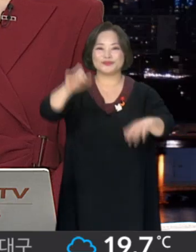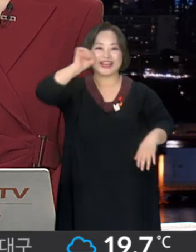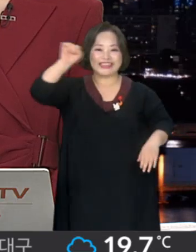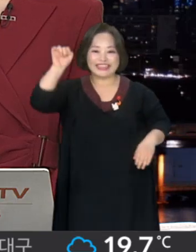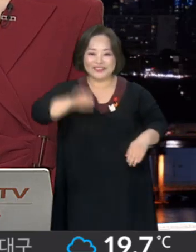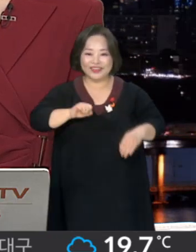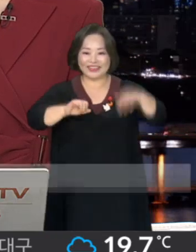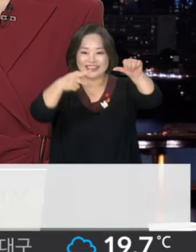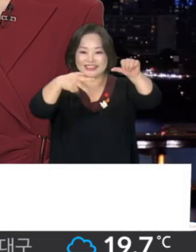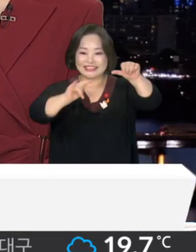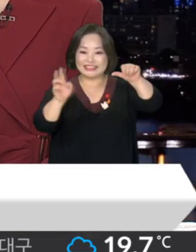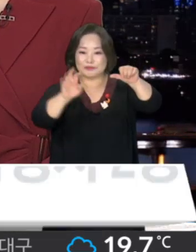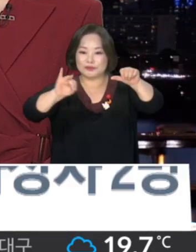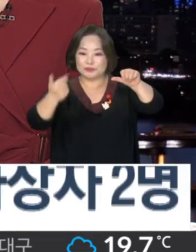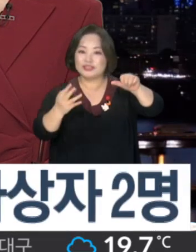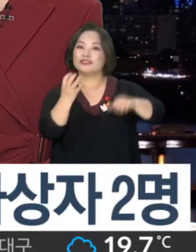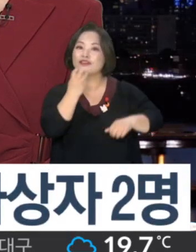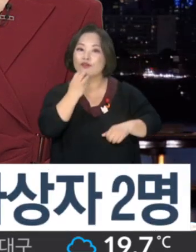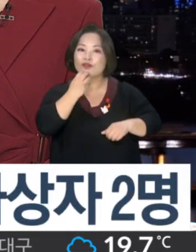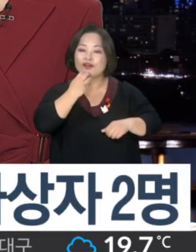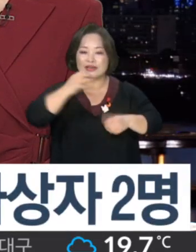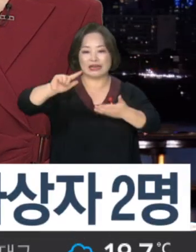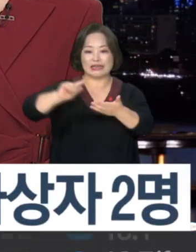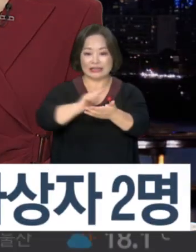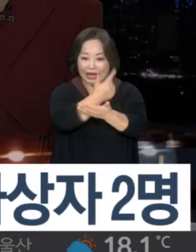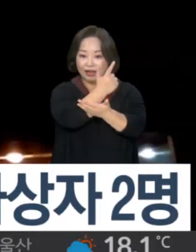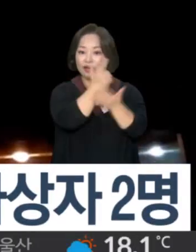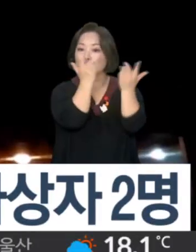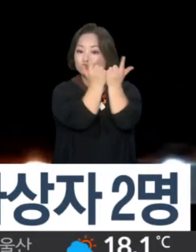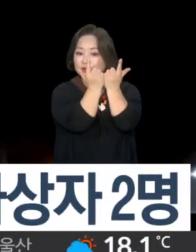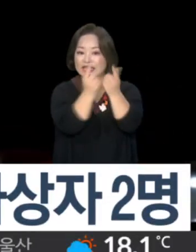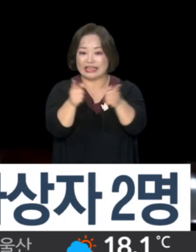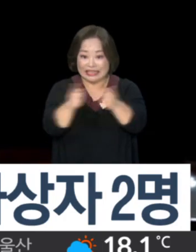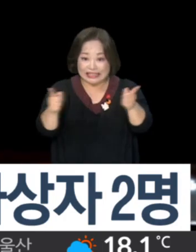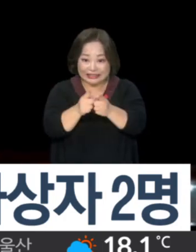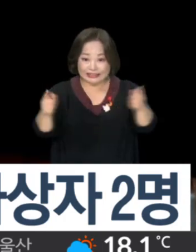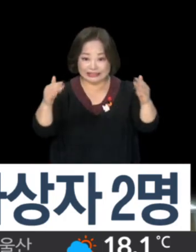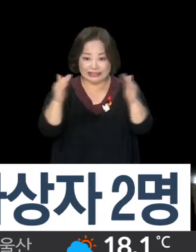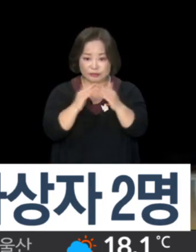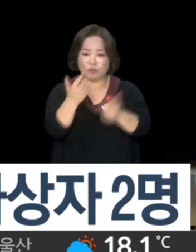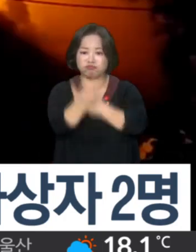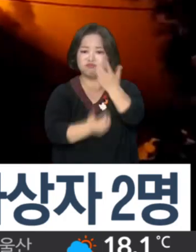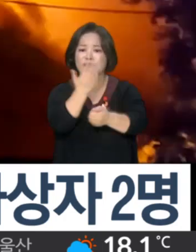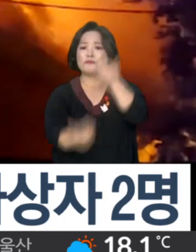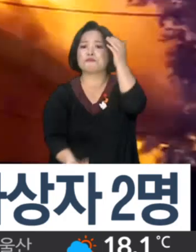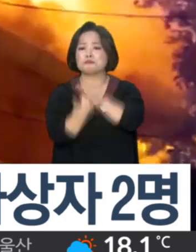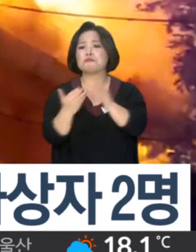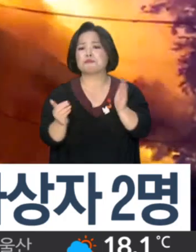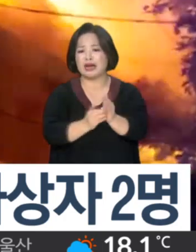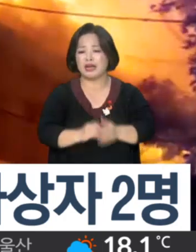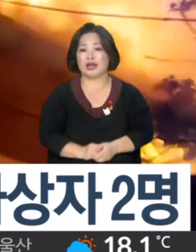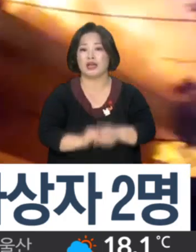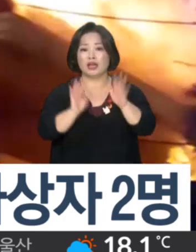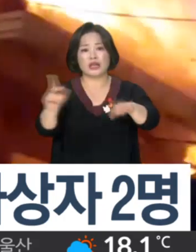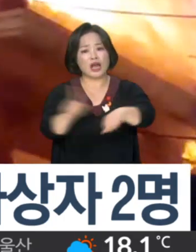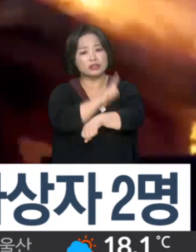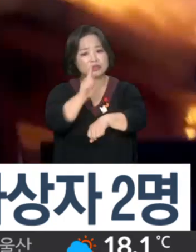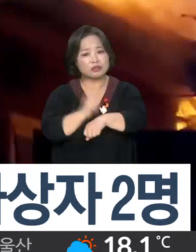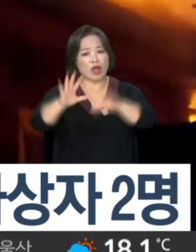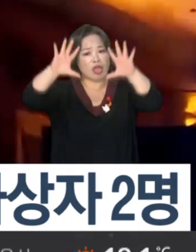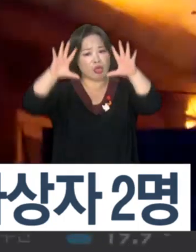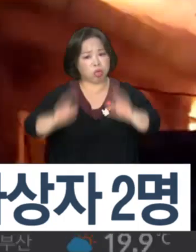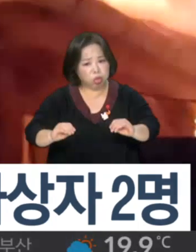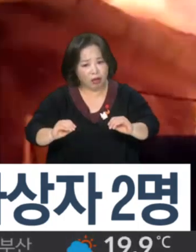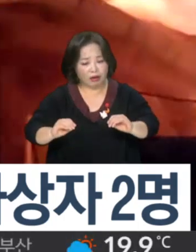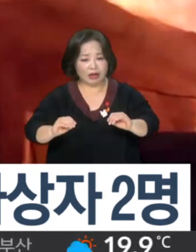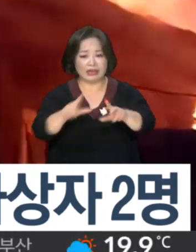오늘 새벽 5시 30분쯤 서울 강북구 수유동에 있는 1층짜리 단독주택에서 불이 났습니다. 불은 1시간여 만에